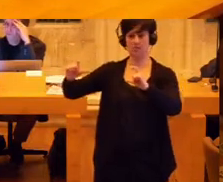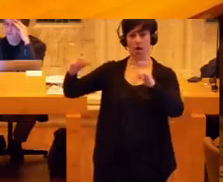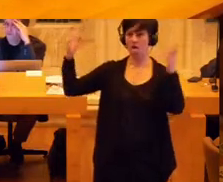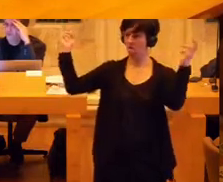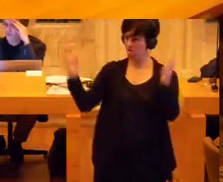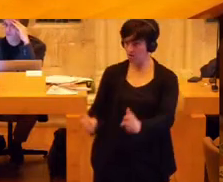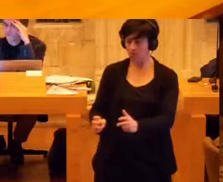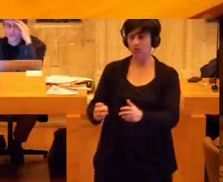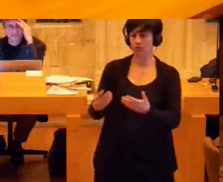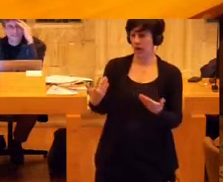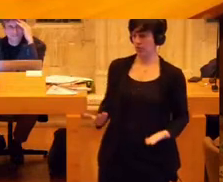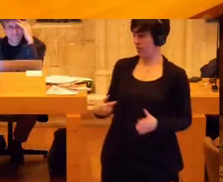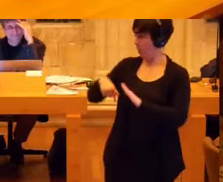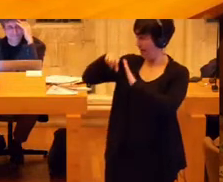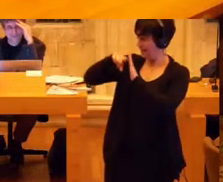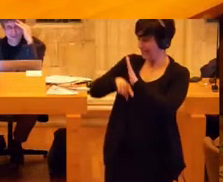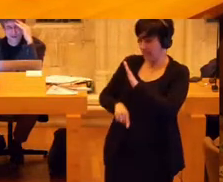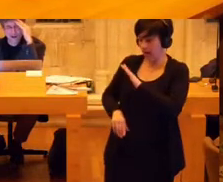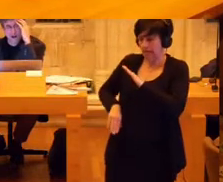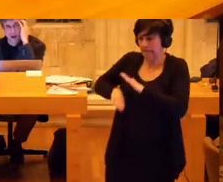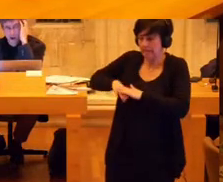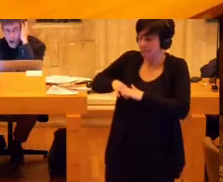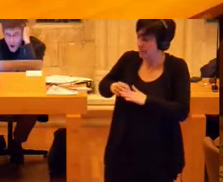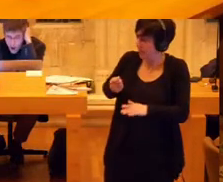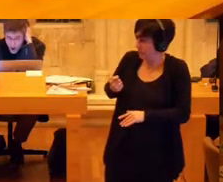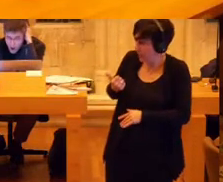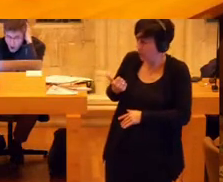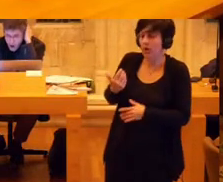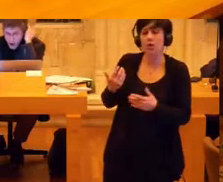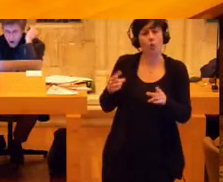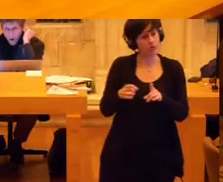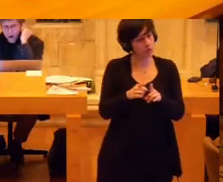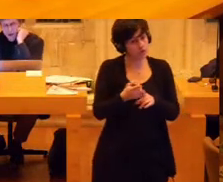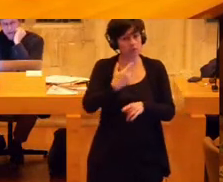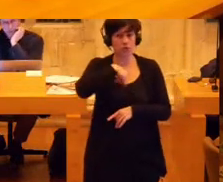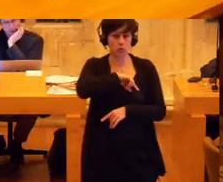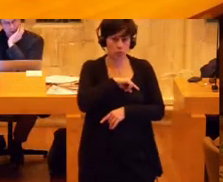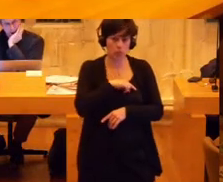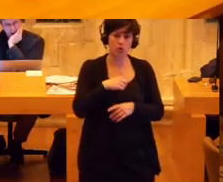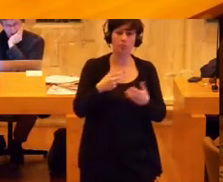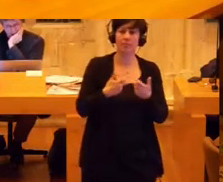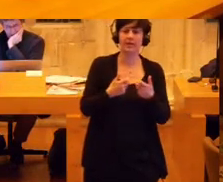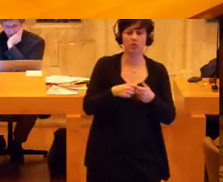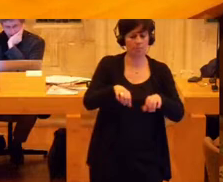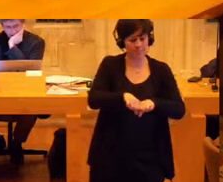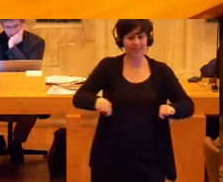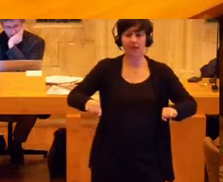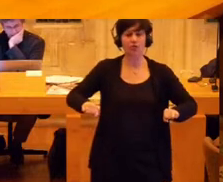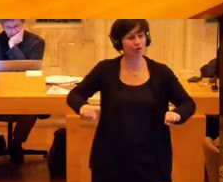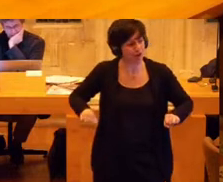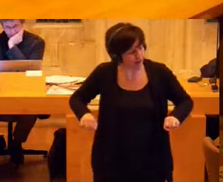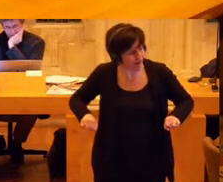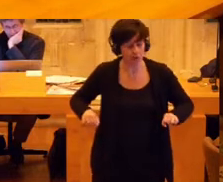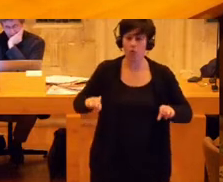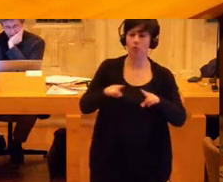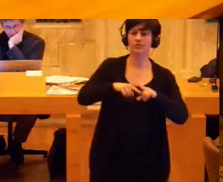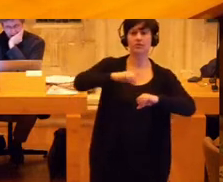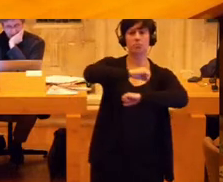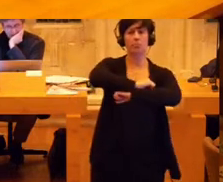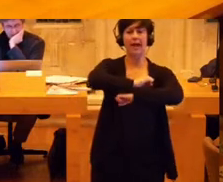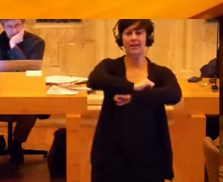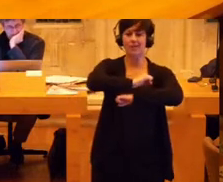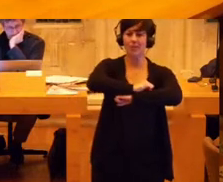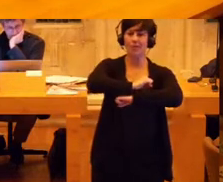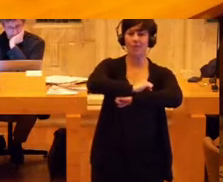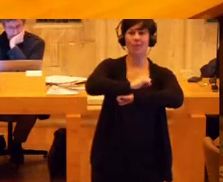existe aujourd'hui. De même, on va préserver davantage les garde-corps, les barres d'appui de fenêtres, de balcons, les